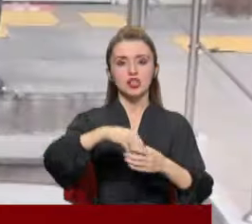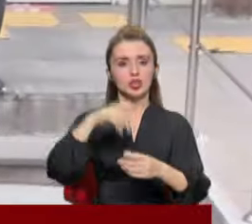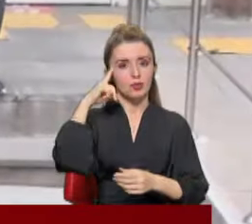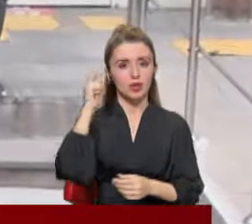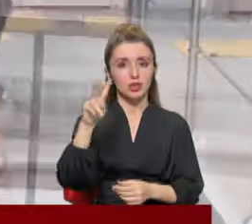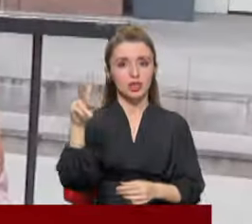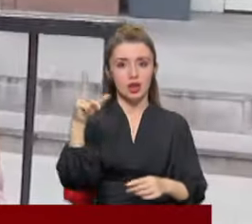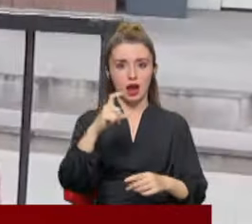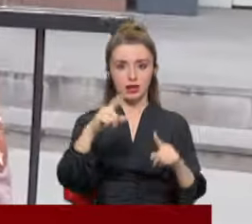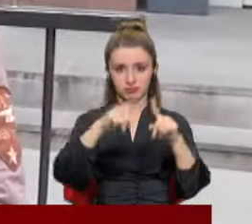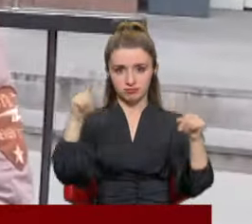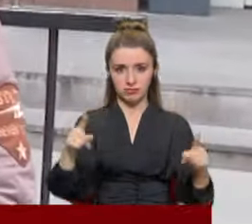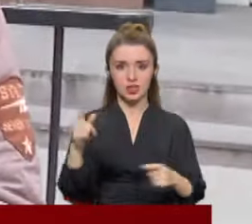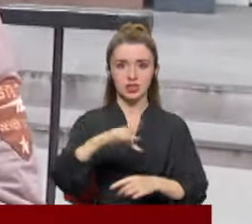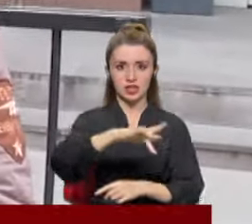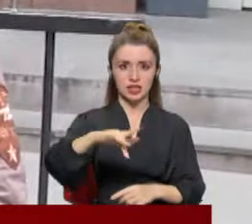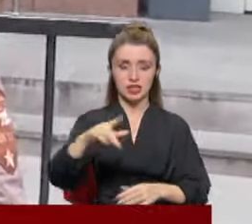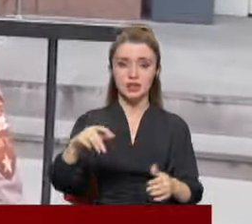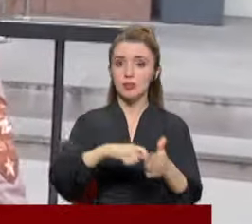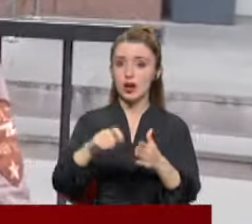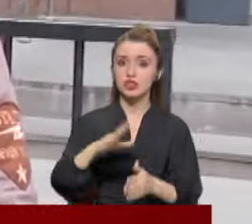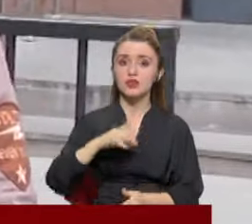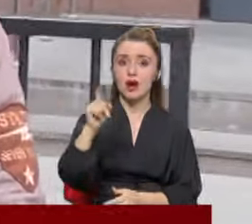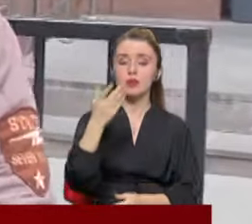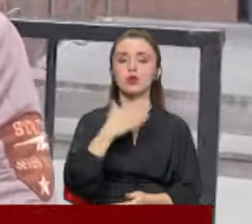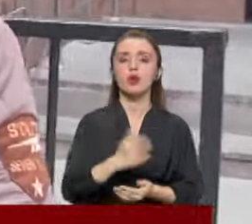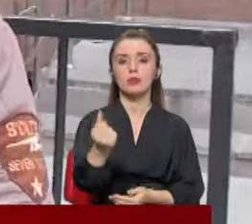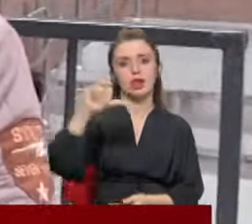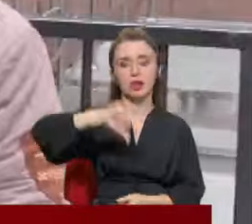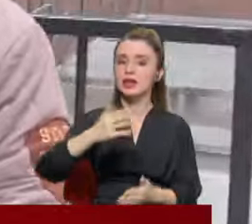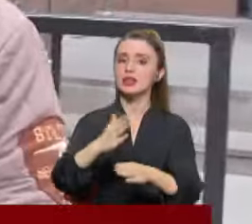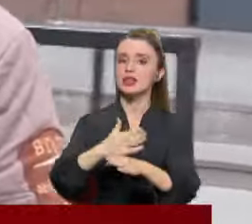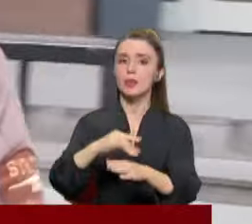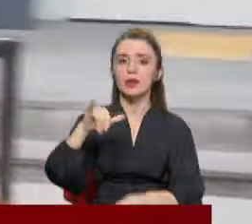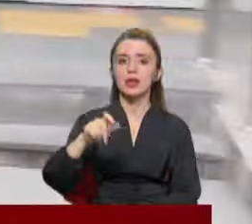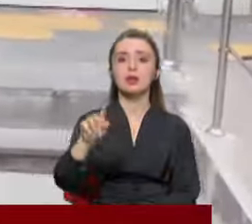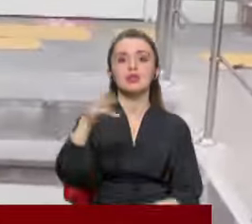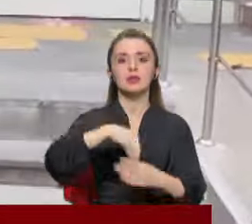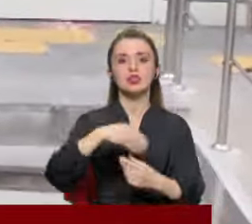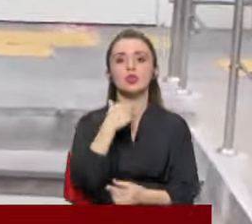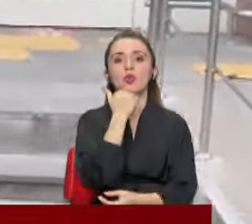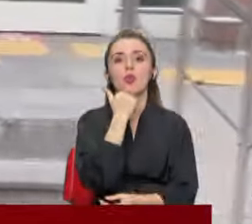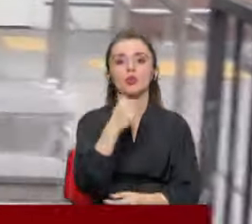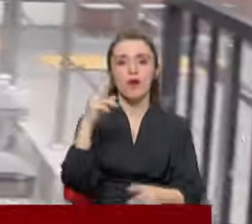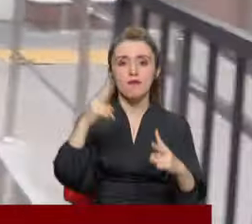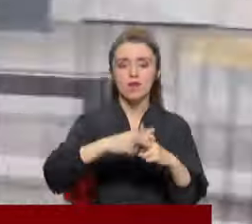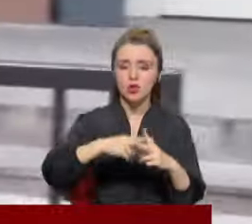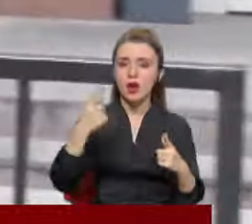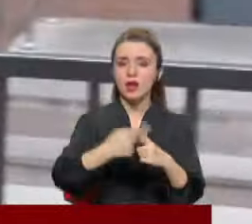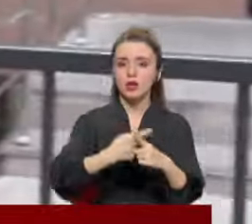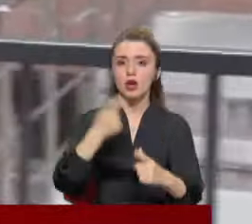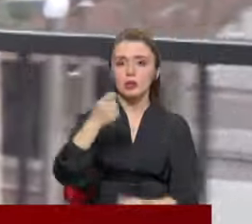2 aydır işsizim. İşsizlik maaşı var mı? Yok, alamadım. Niye alamadın? Hak etmediğimiz için olmadı. Faturalarını,